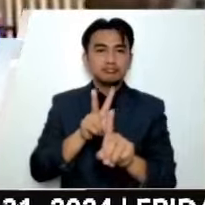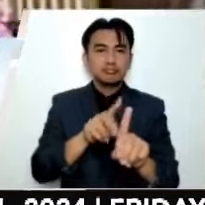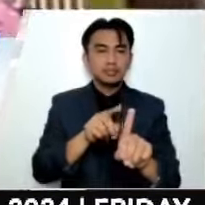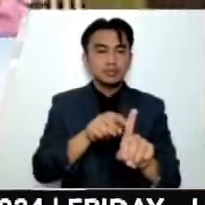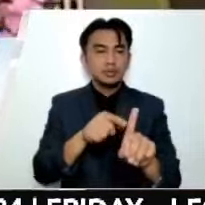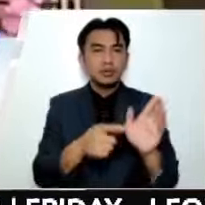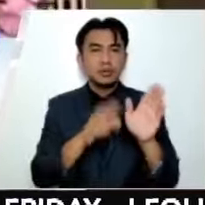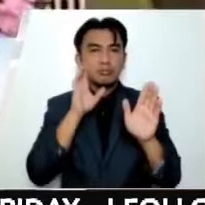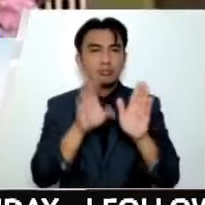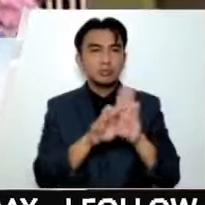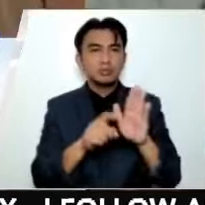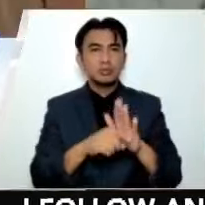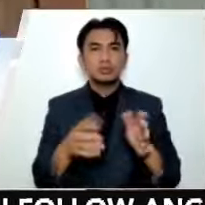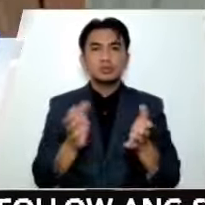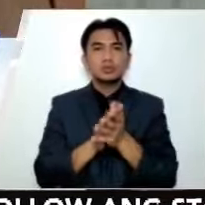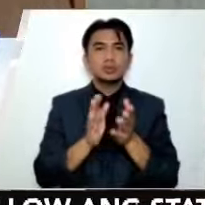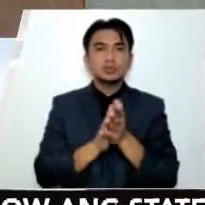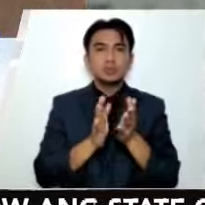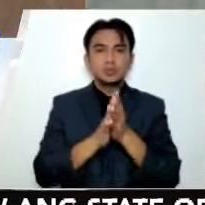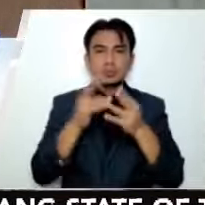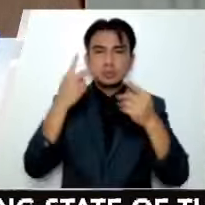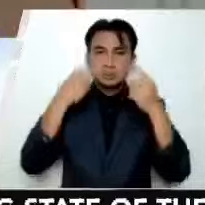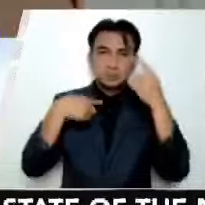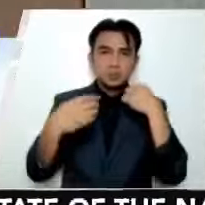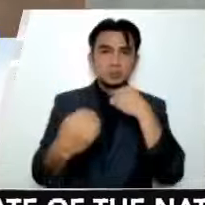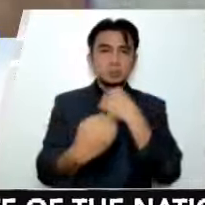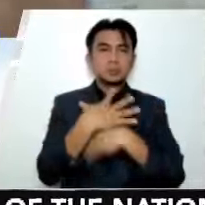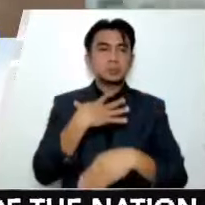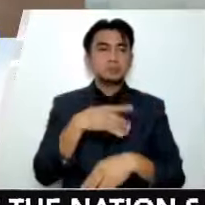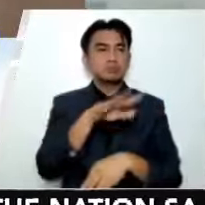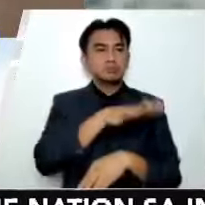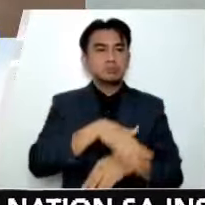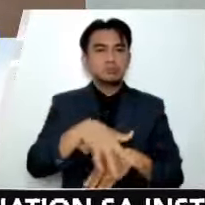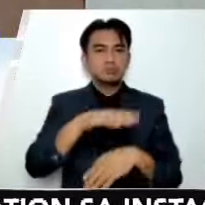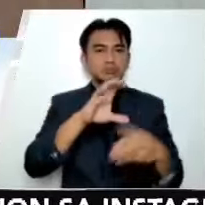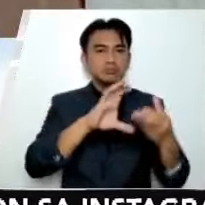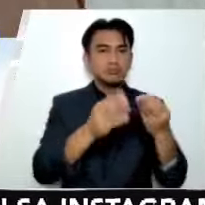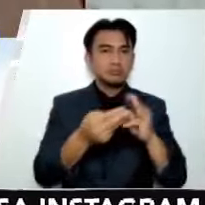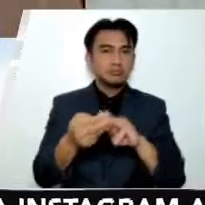ang seremonya mula sa mga kaklase at mga gurong napamahal sa kanya.